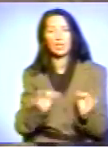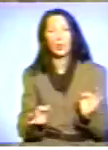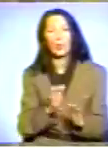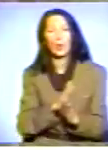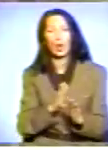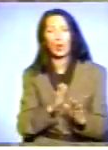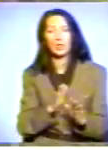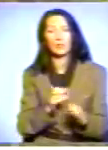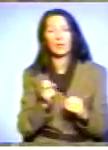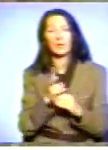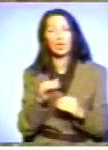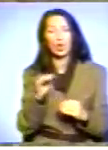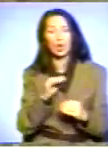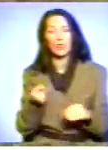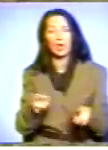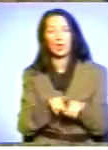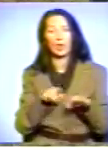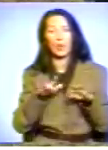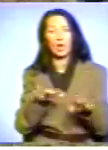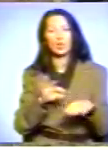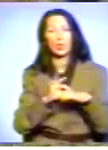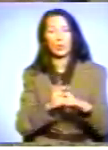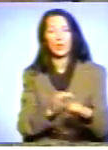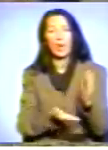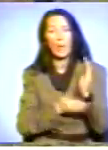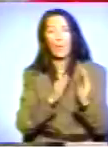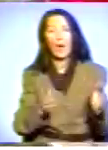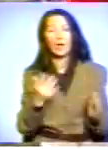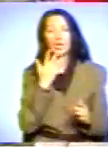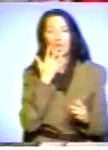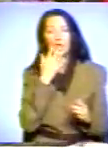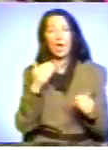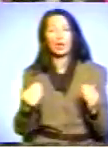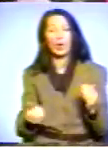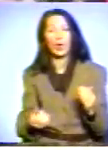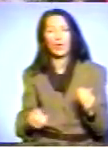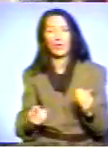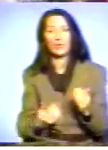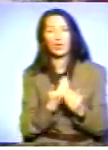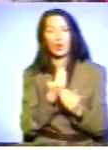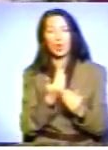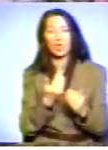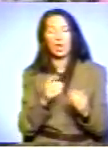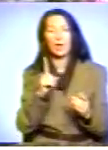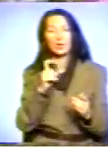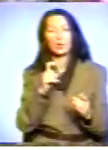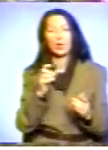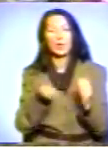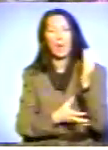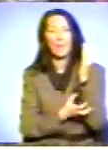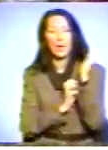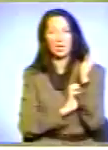природі. 12 жовтня подібну акцію провели у парку Національного відродження. Сотню беріз та декоративних туй висадили